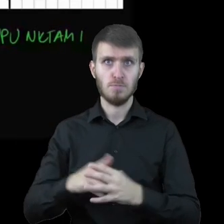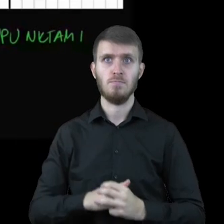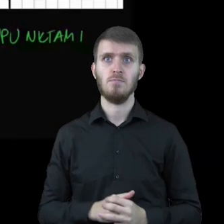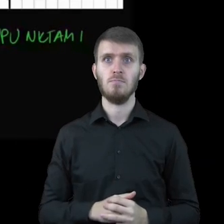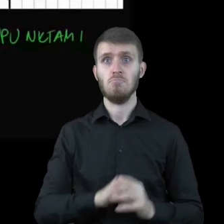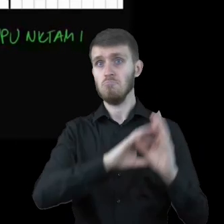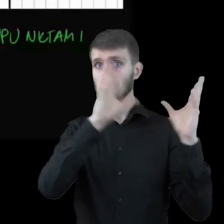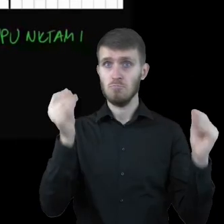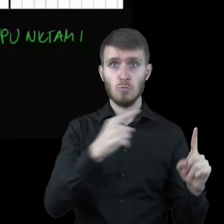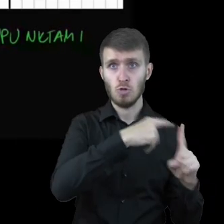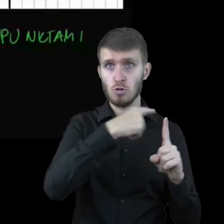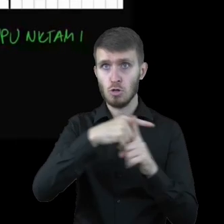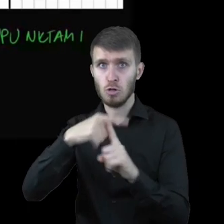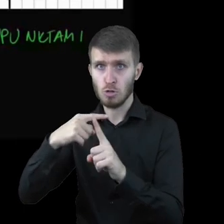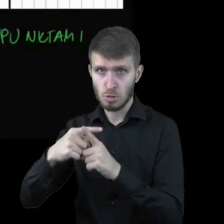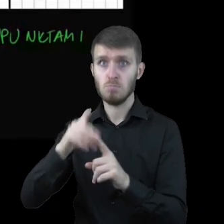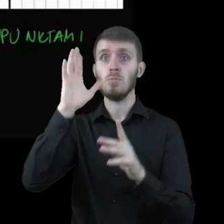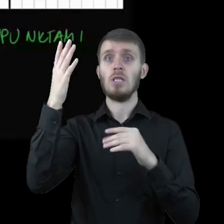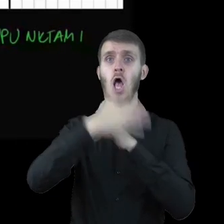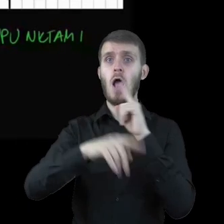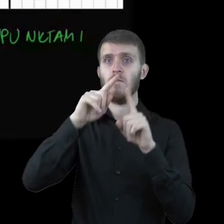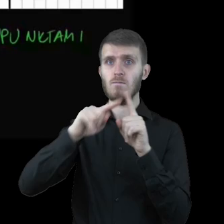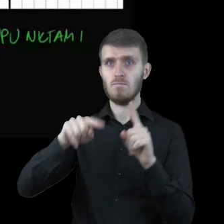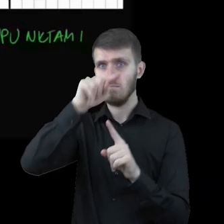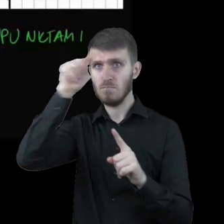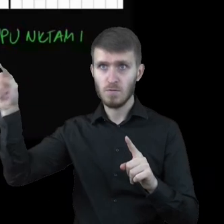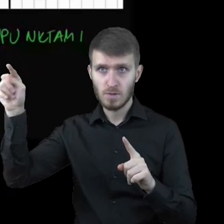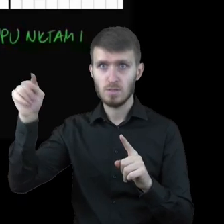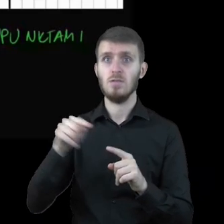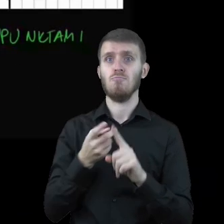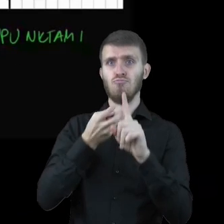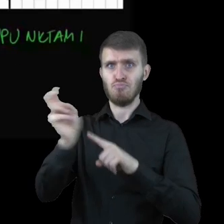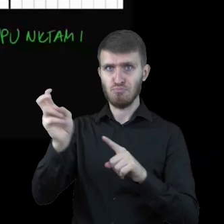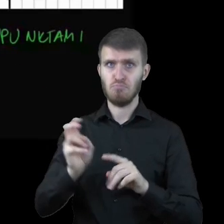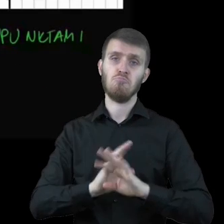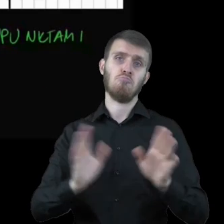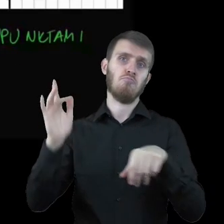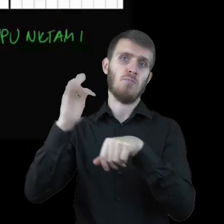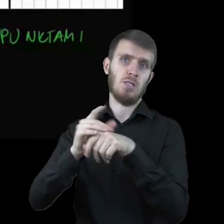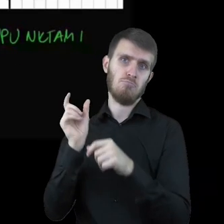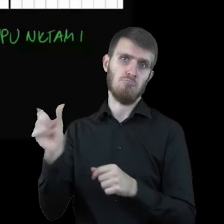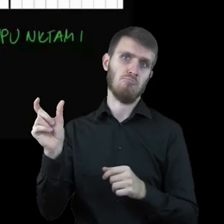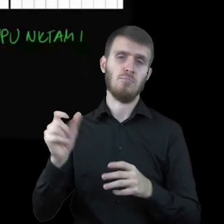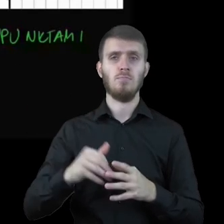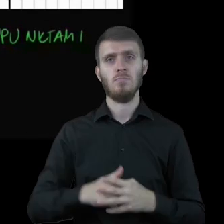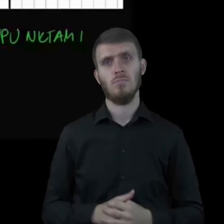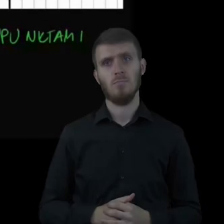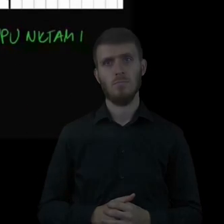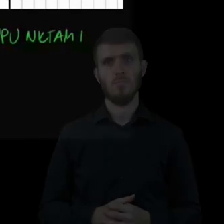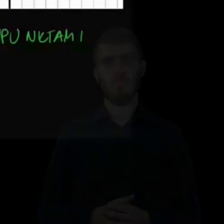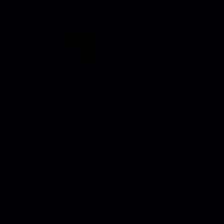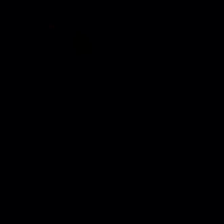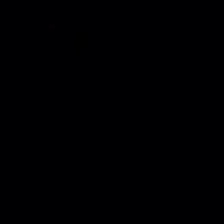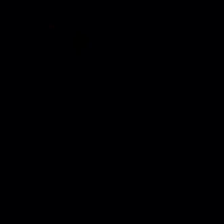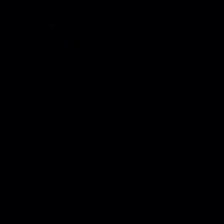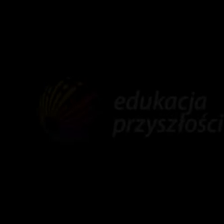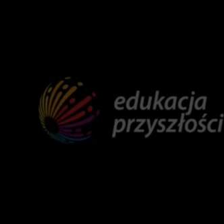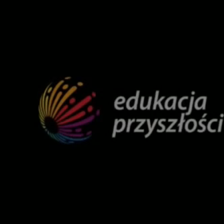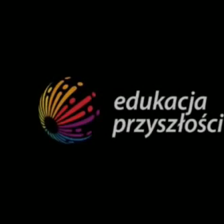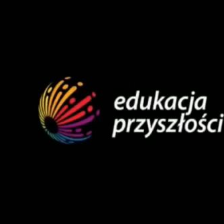bierzemy współrzędne Y, odejmujemy, podnosimy do kwadratu, wszystko sumujemy i z tego wyciągamy pierwiastek kwadratowy.